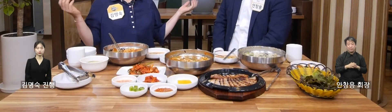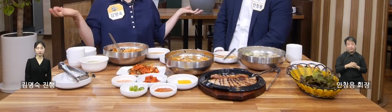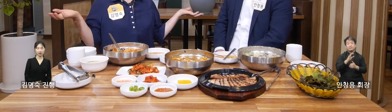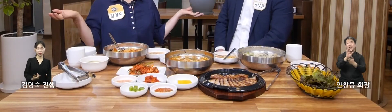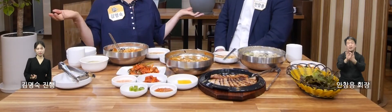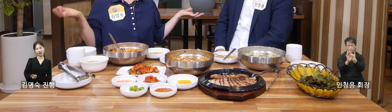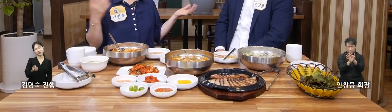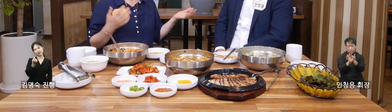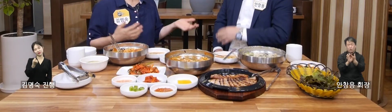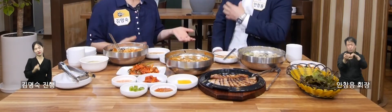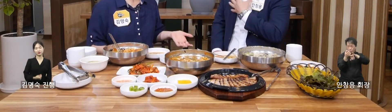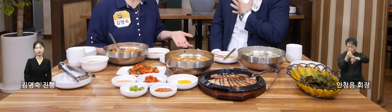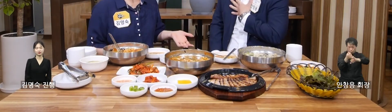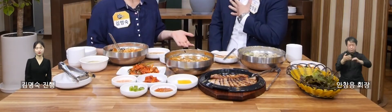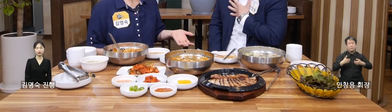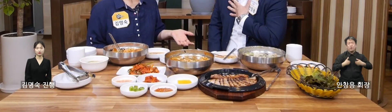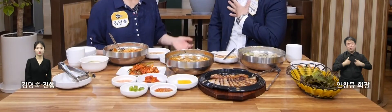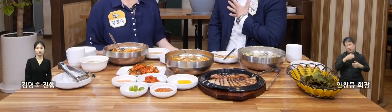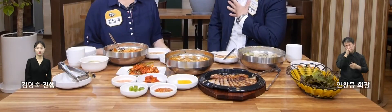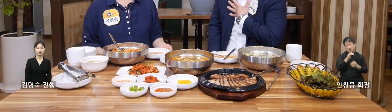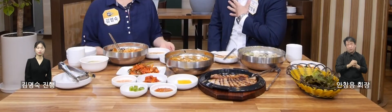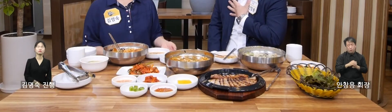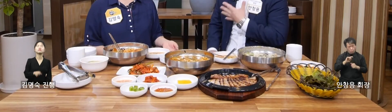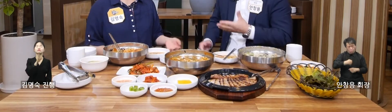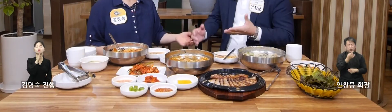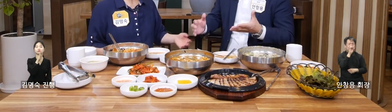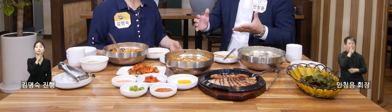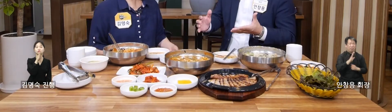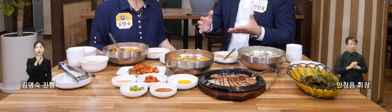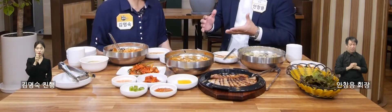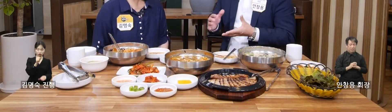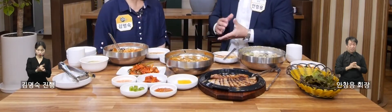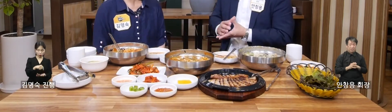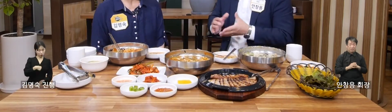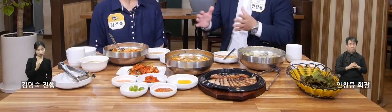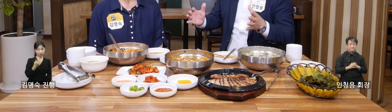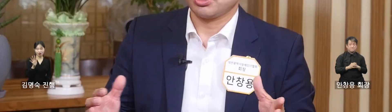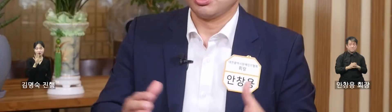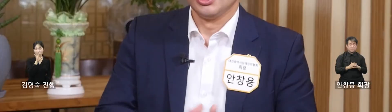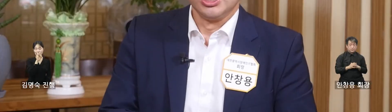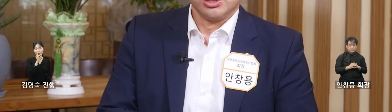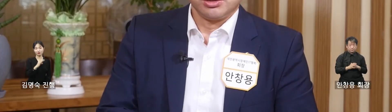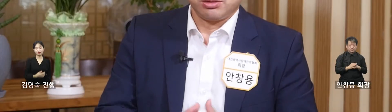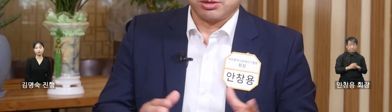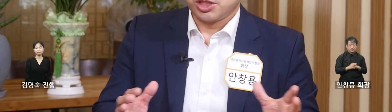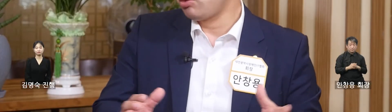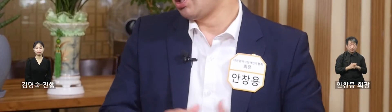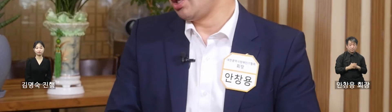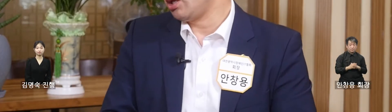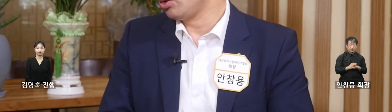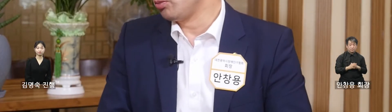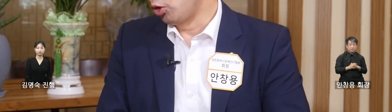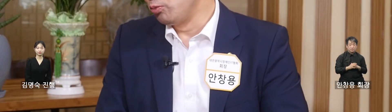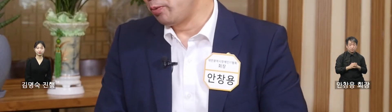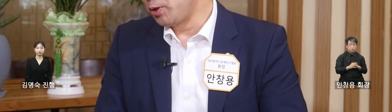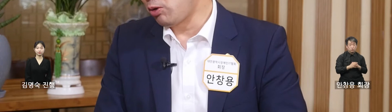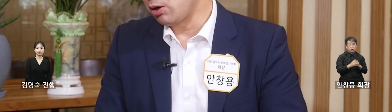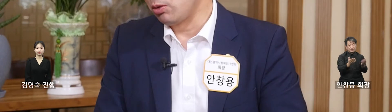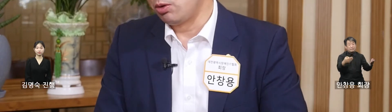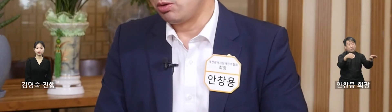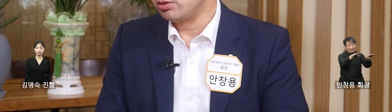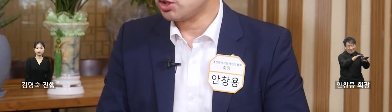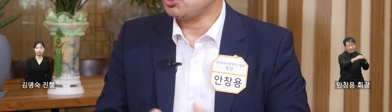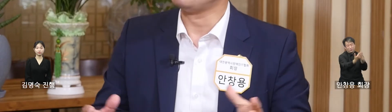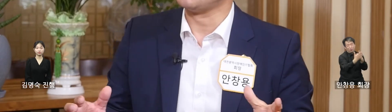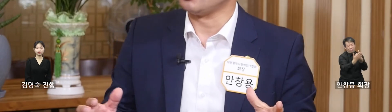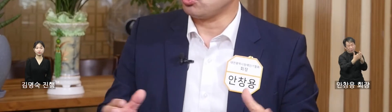대회 필요한 게 있어요. 뭐요? 혼자는 할 수가 그쵸? 없어요. 그렇죠. 축구는 혼자 할 수 없으니까. 예. 그래서 기관에 좀 도움도